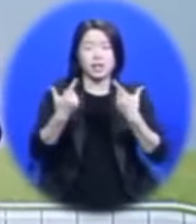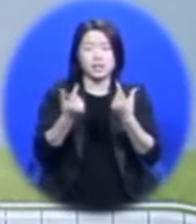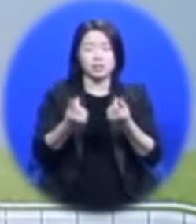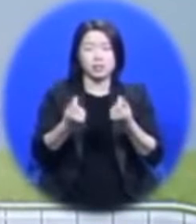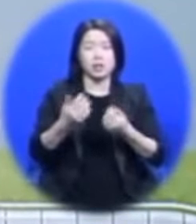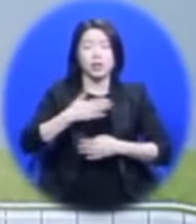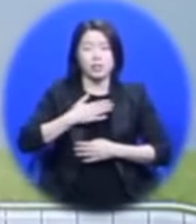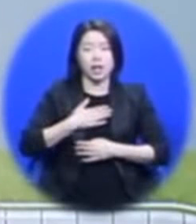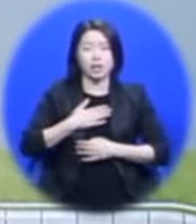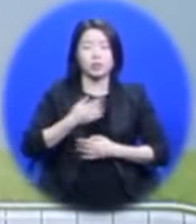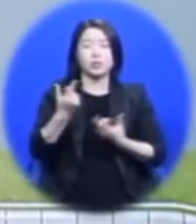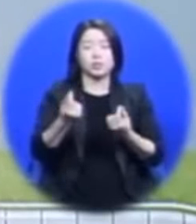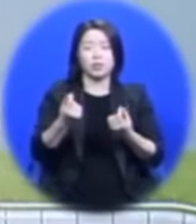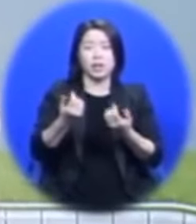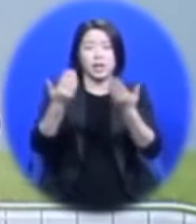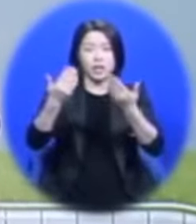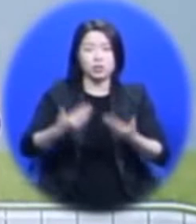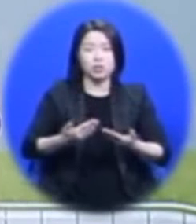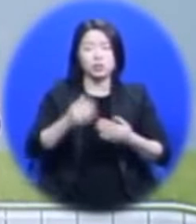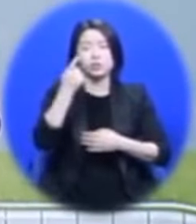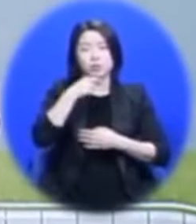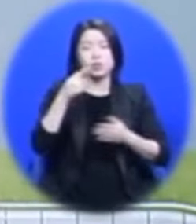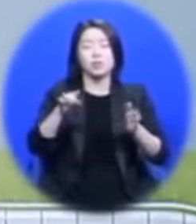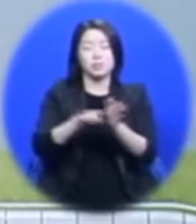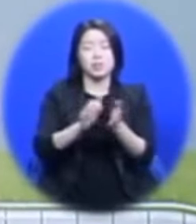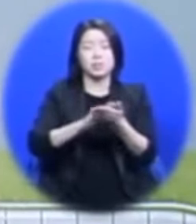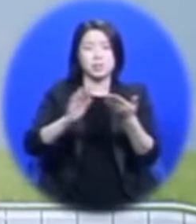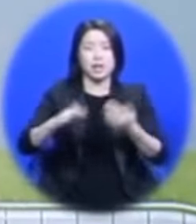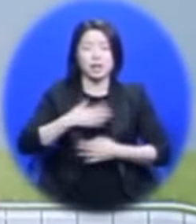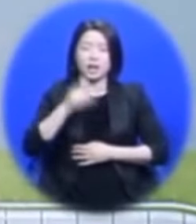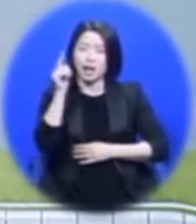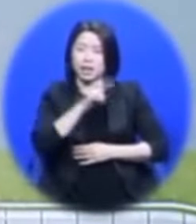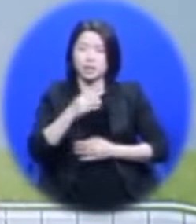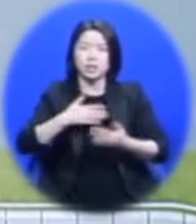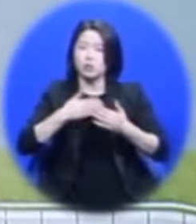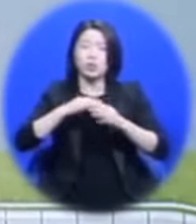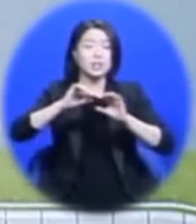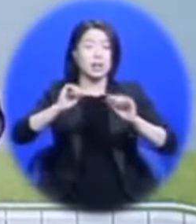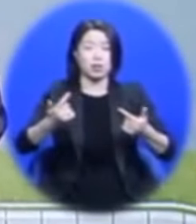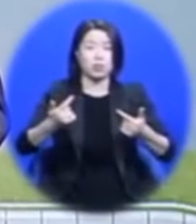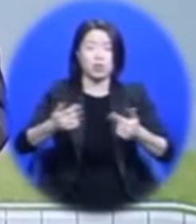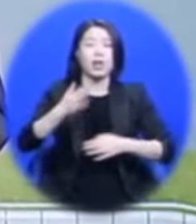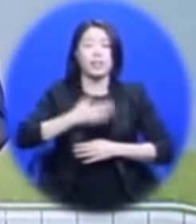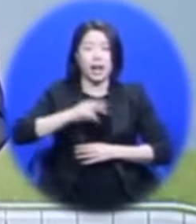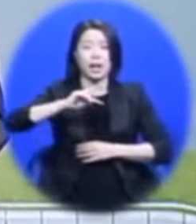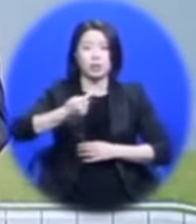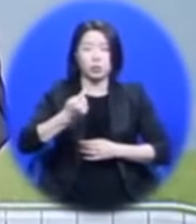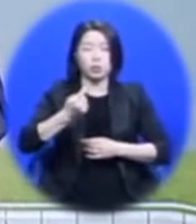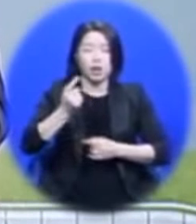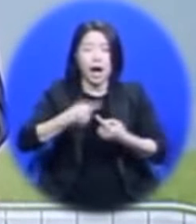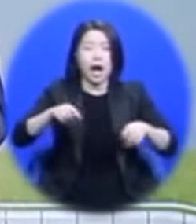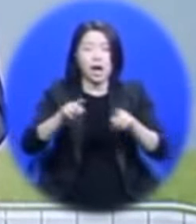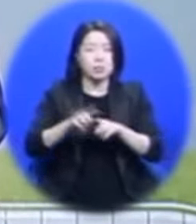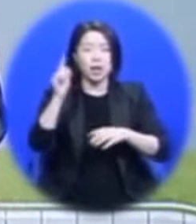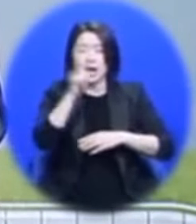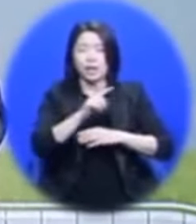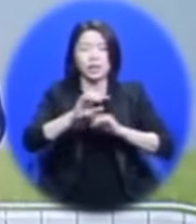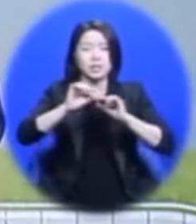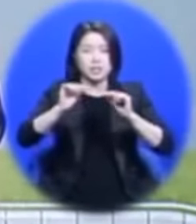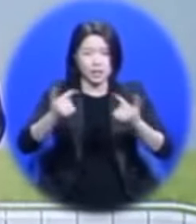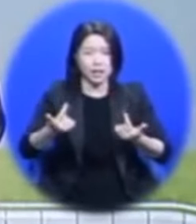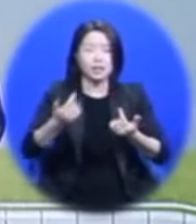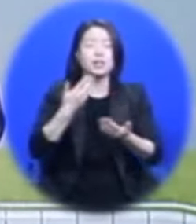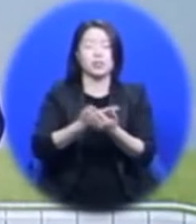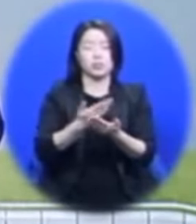그렇게 하실 줄 믿습니다. 제가 악한 자를 두려워하지도 않고 그리고 나도 덩달아 악해지지도 않게